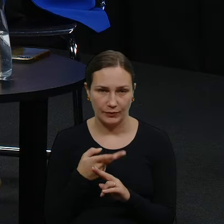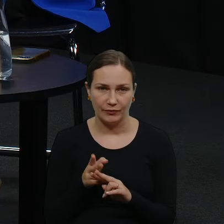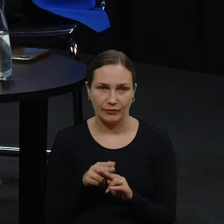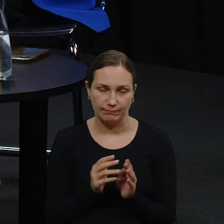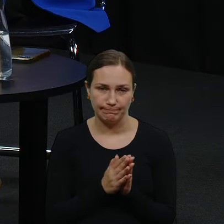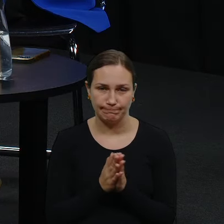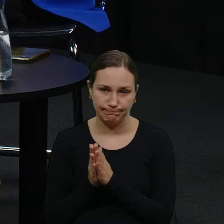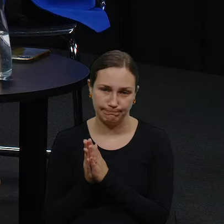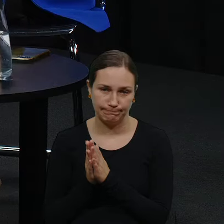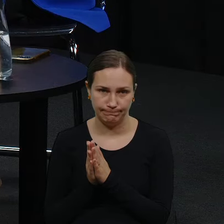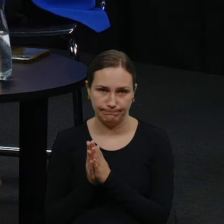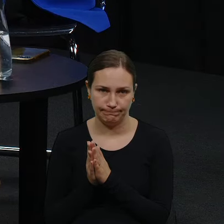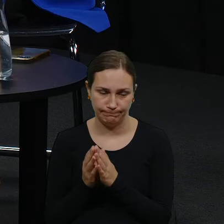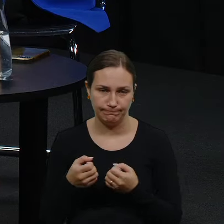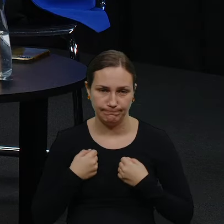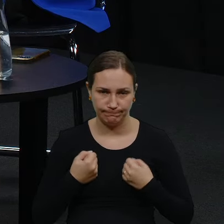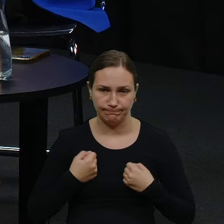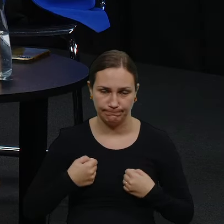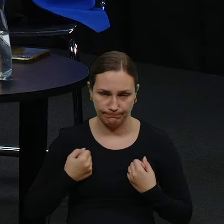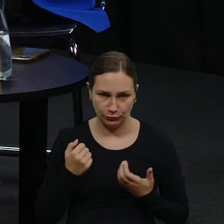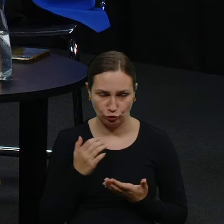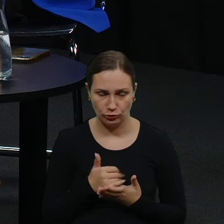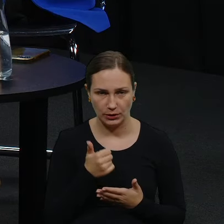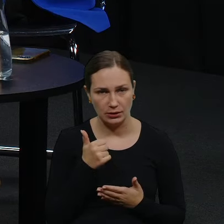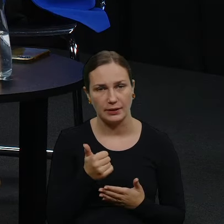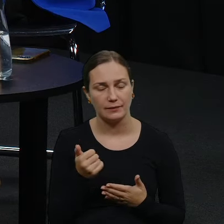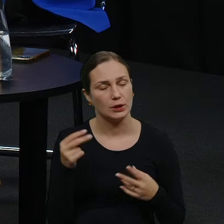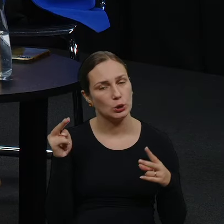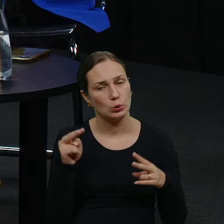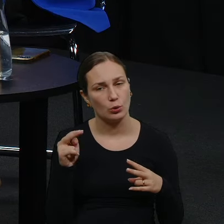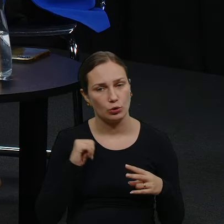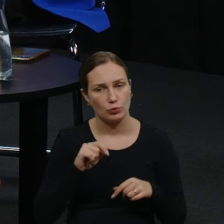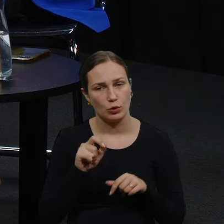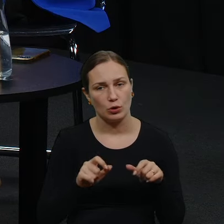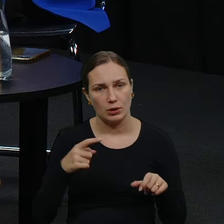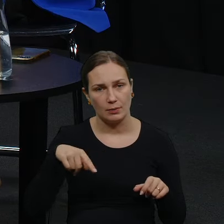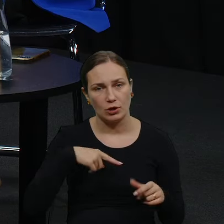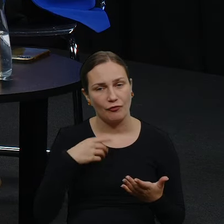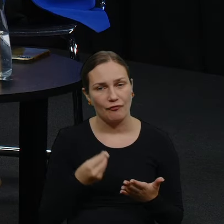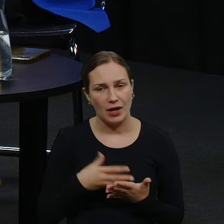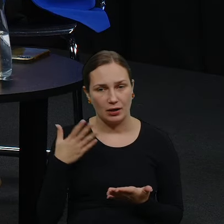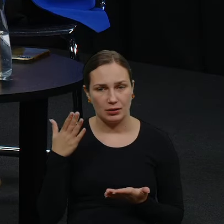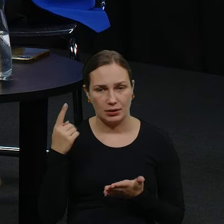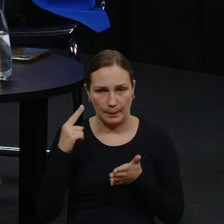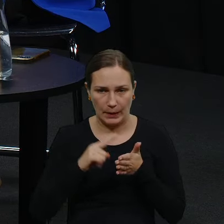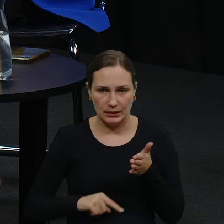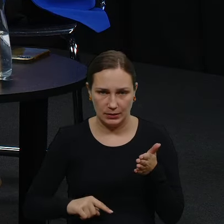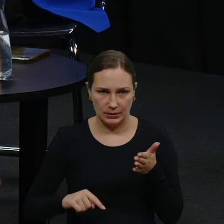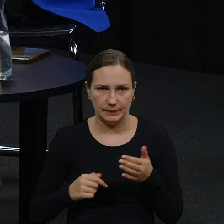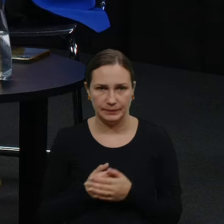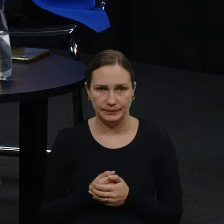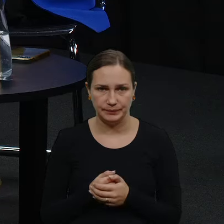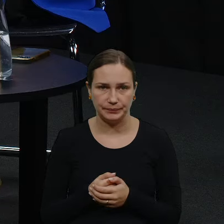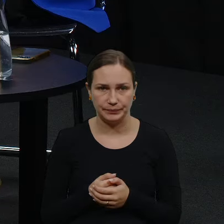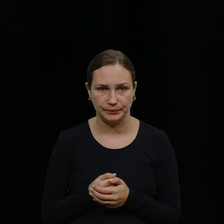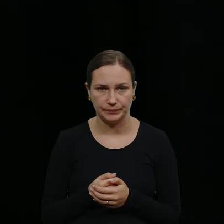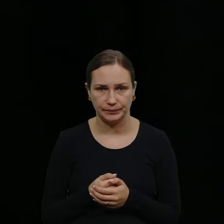irgi dedu daug pastangų, kad įrodyti žmonėm, kad esu vertas jų pasitikėjimo